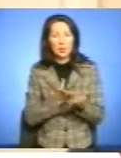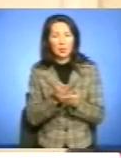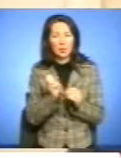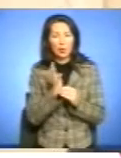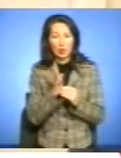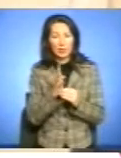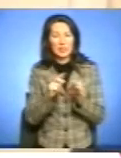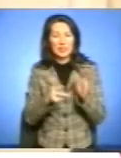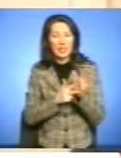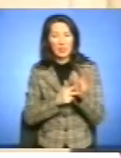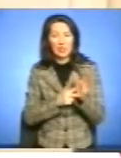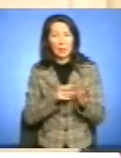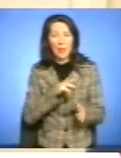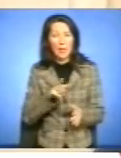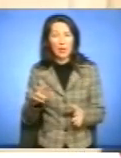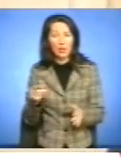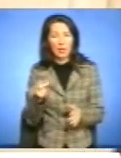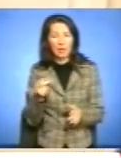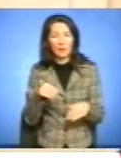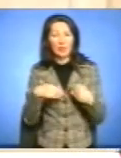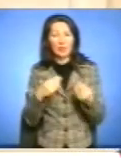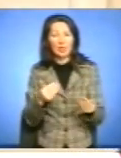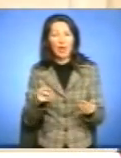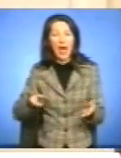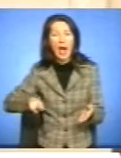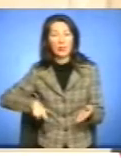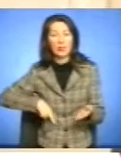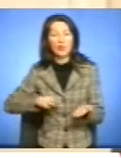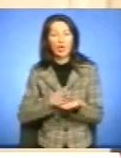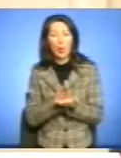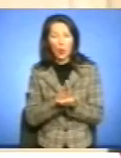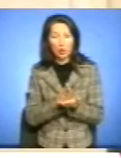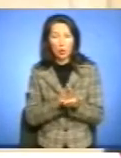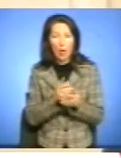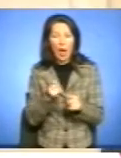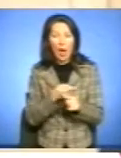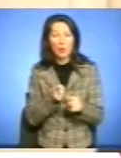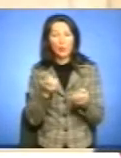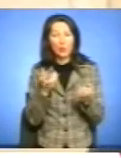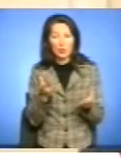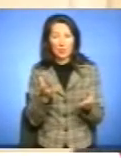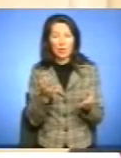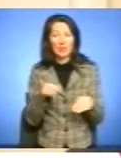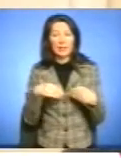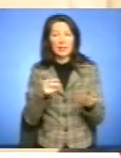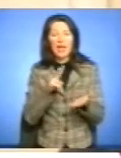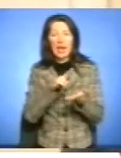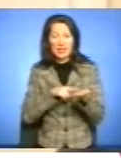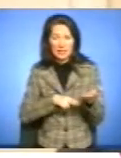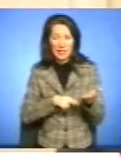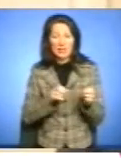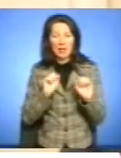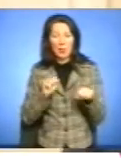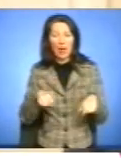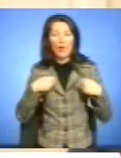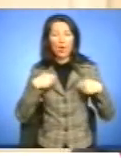14,8 мільйона гривень за надання адміністративних послуг або, якщо простіше, за надання ліцензій на право